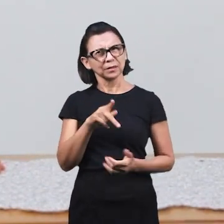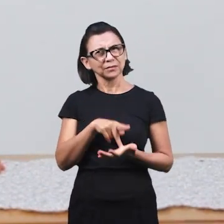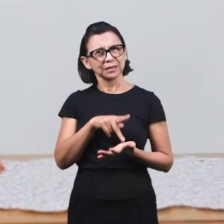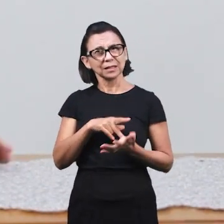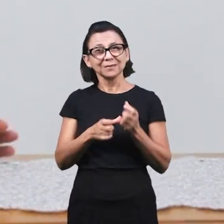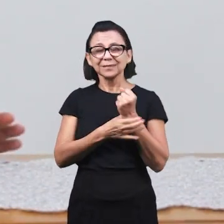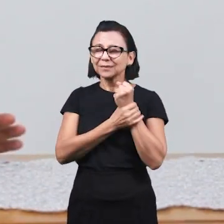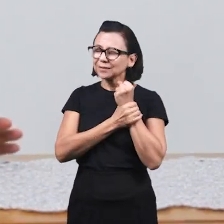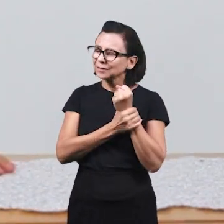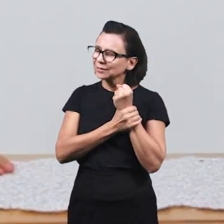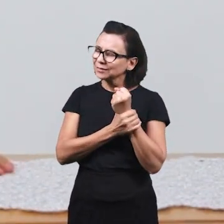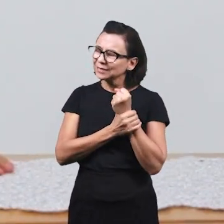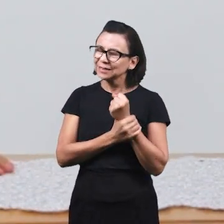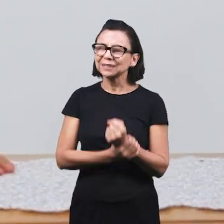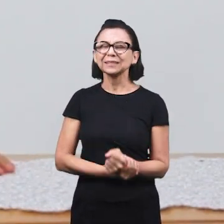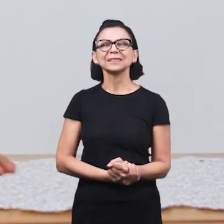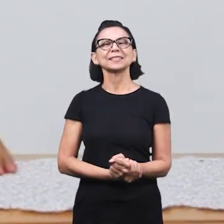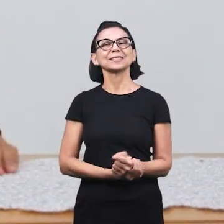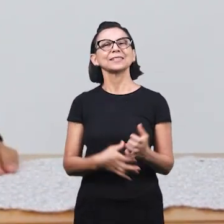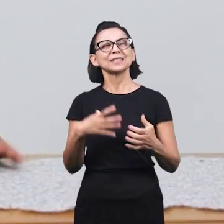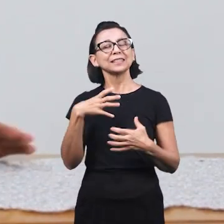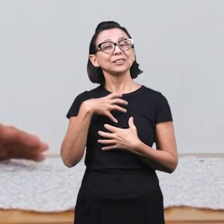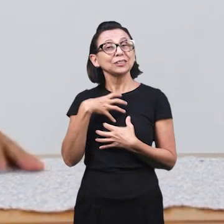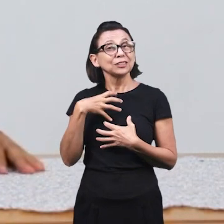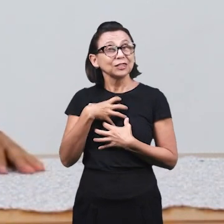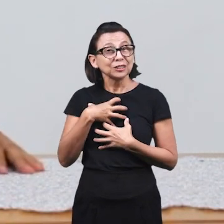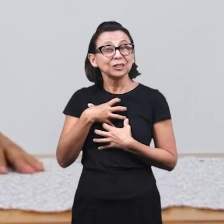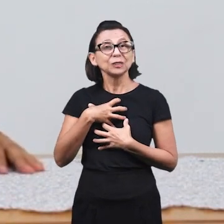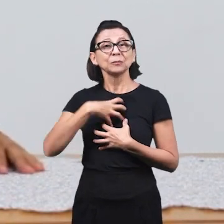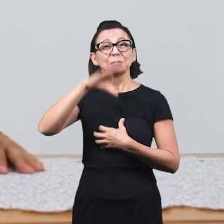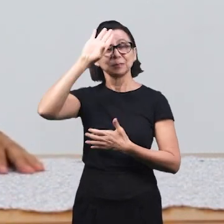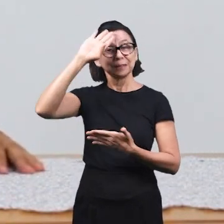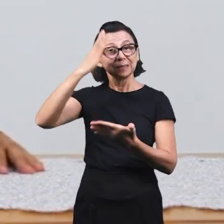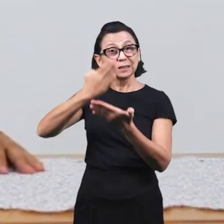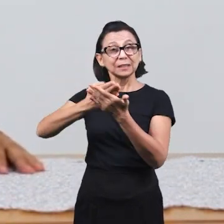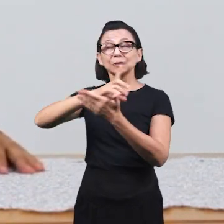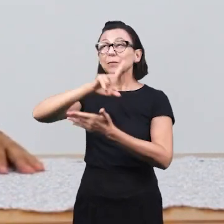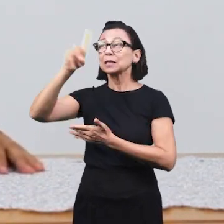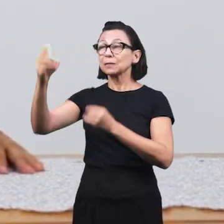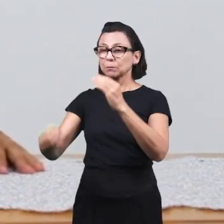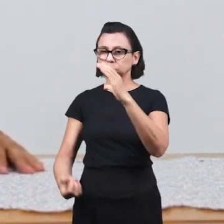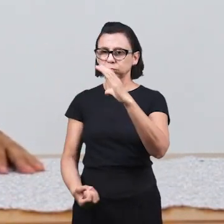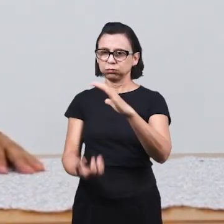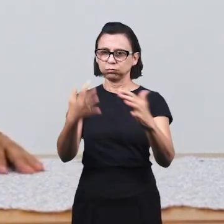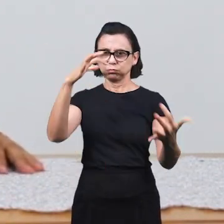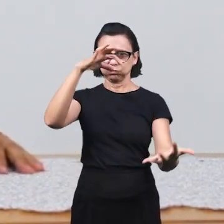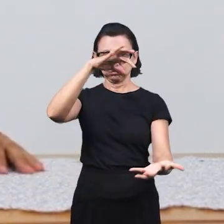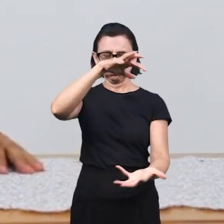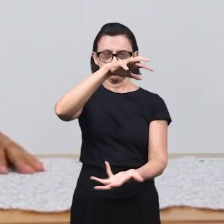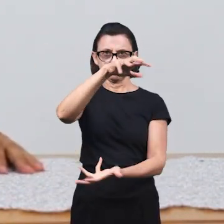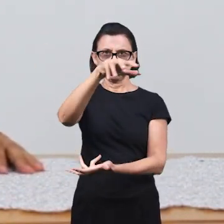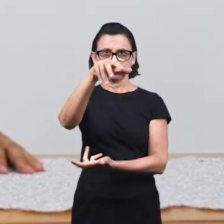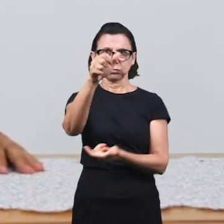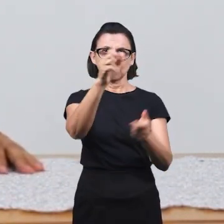имеем, зная, что Господь Бог, сотворивший все, Он